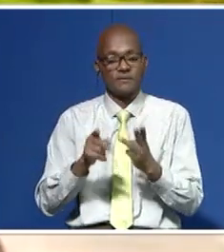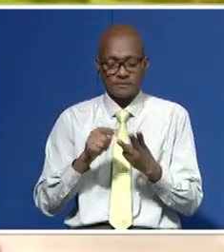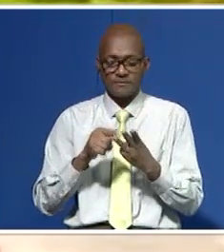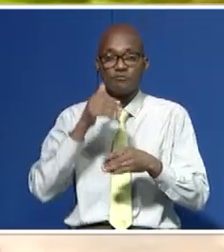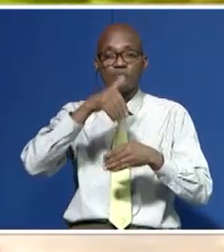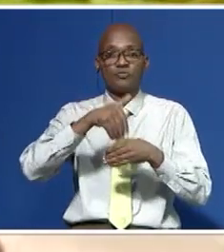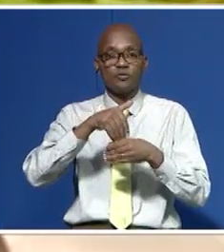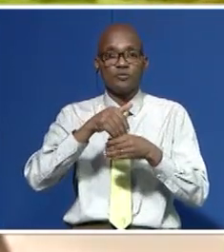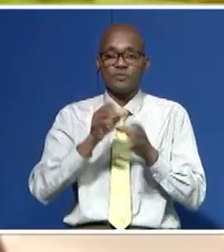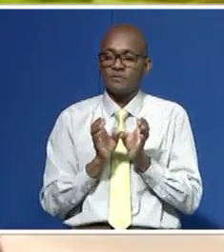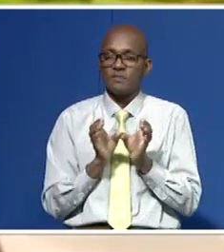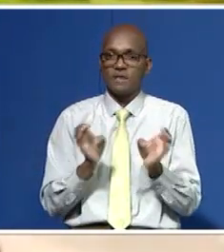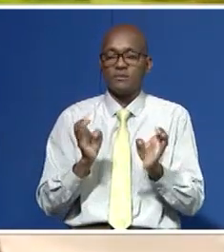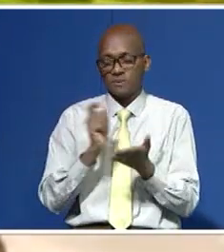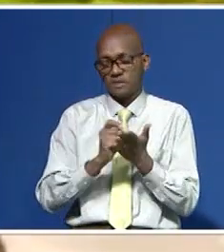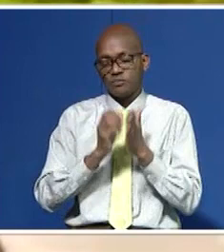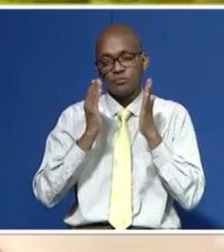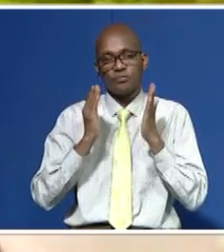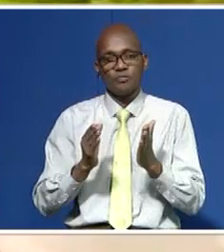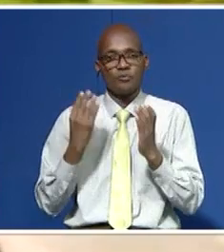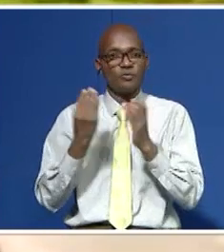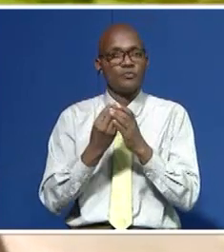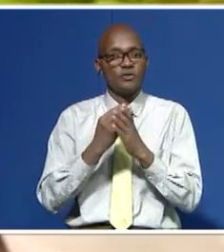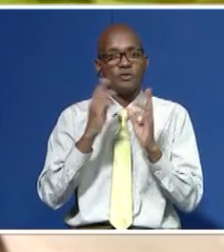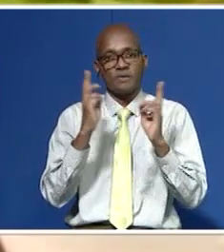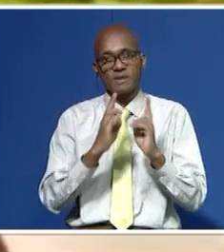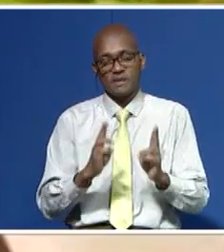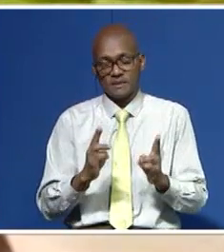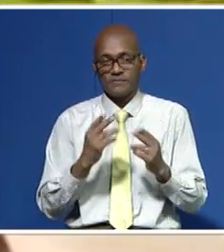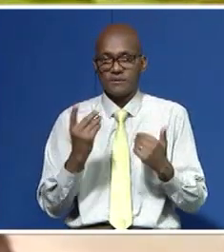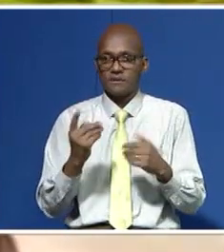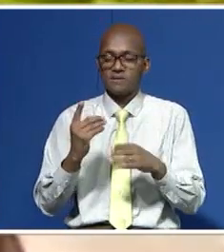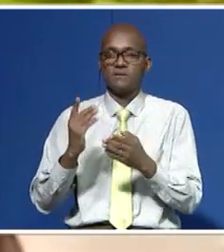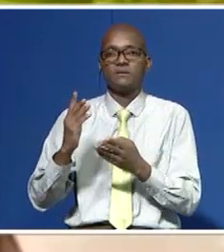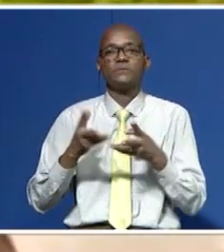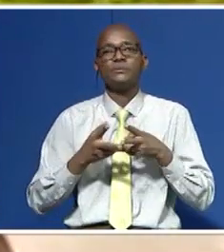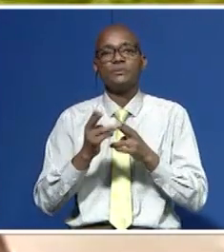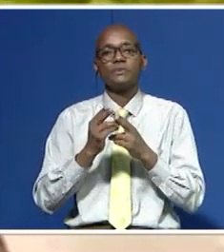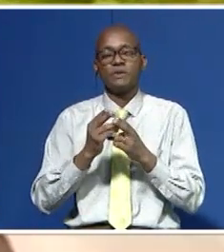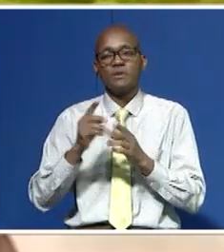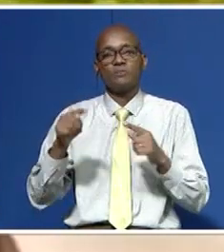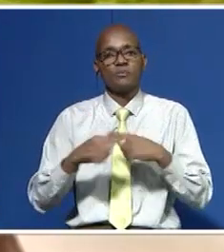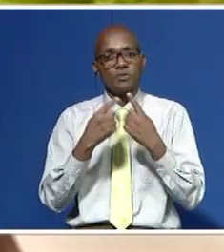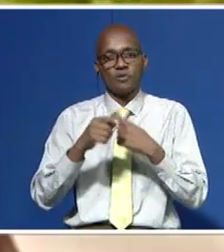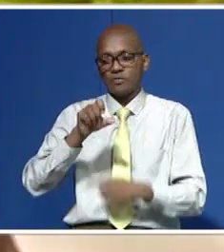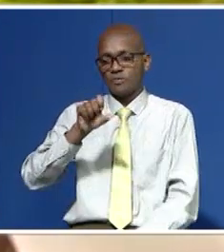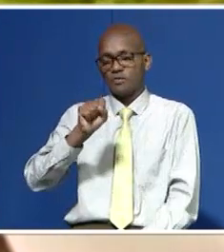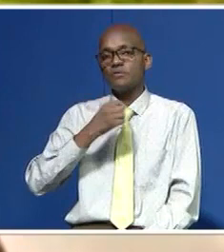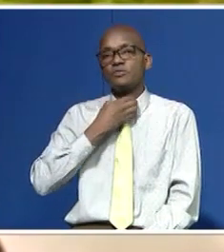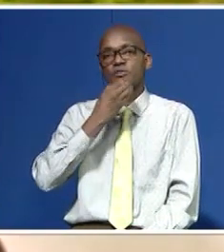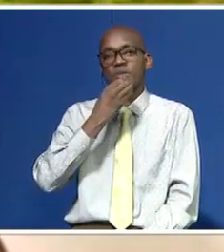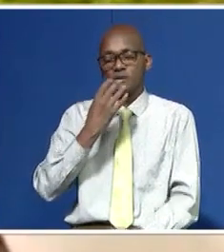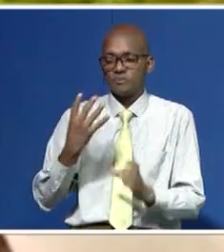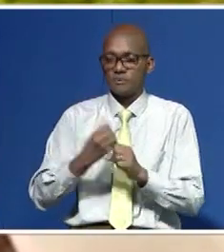maalumu wa katibu mkuu wa Umoja wa Mataifa wakati wa kusuluhisha mgogoro wa Somalia uliowezesha Somalia kupata serikali ya